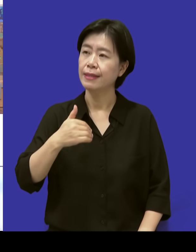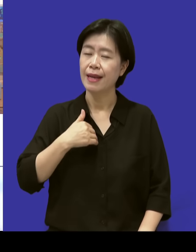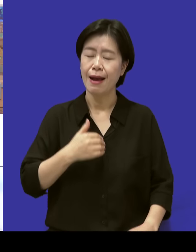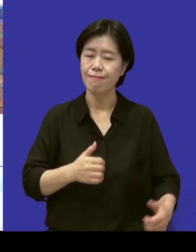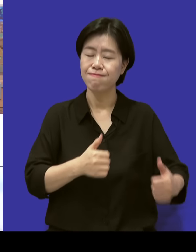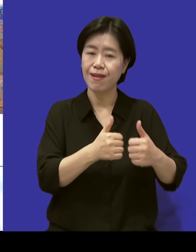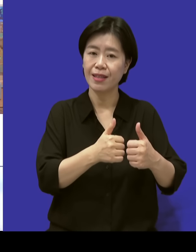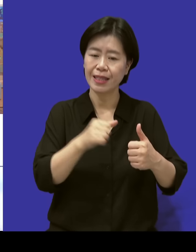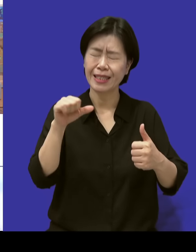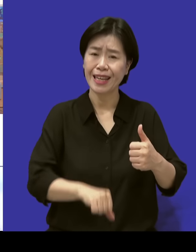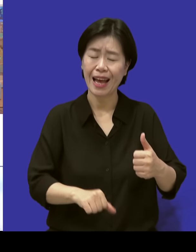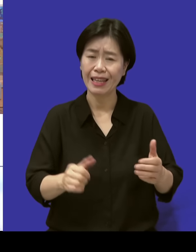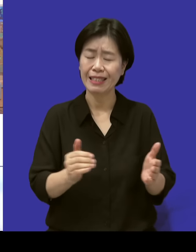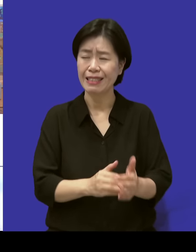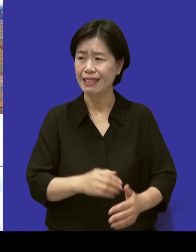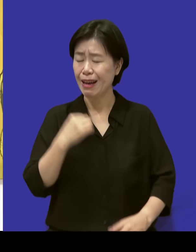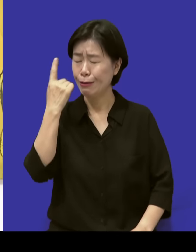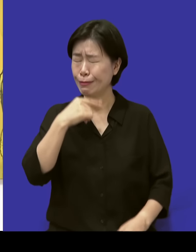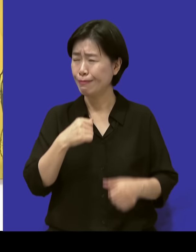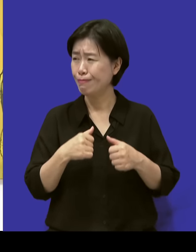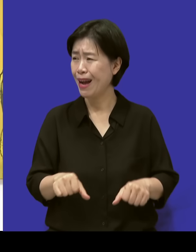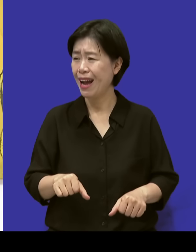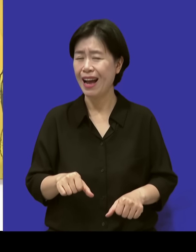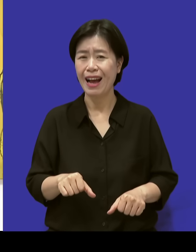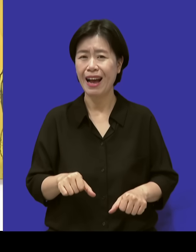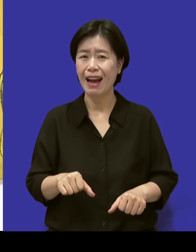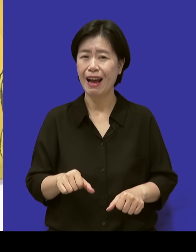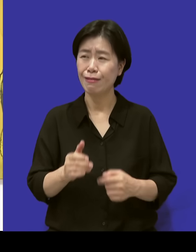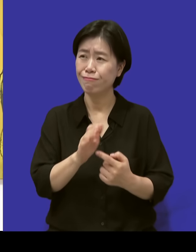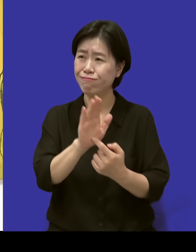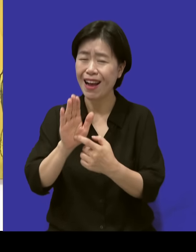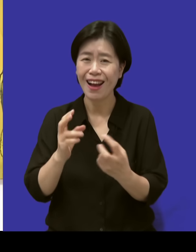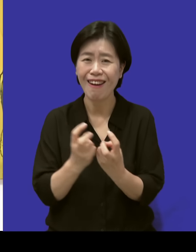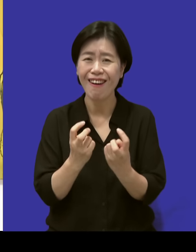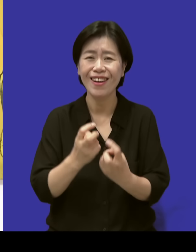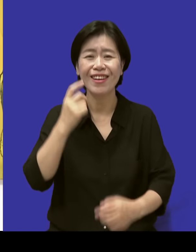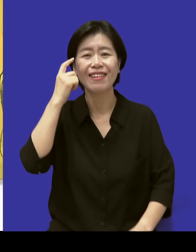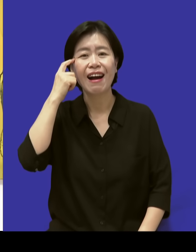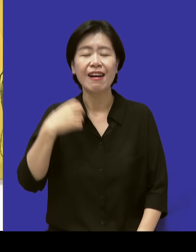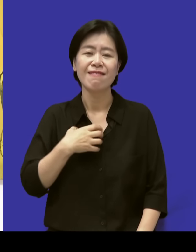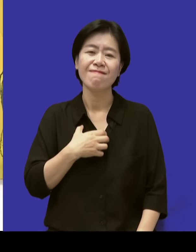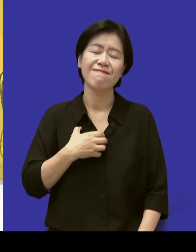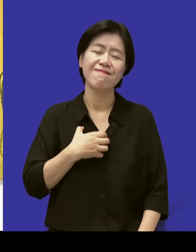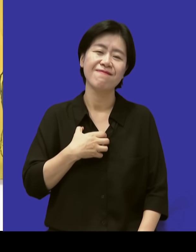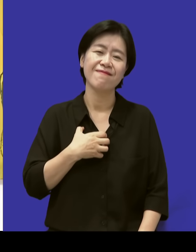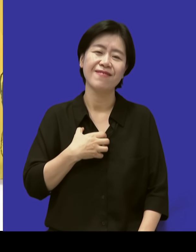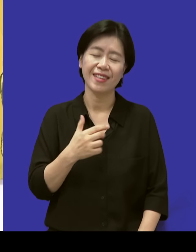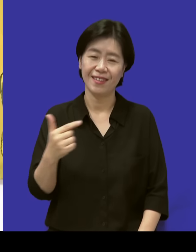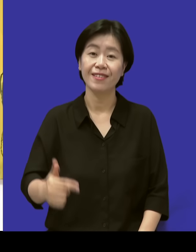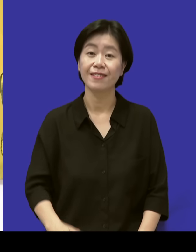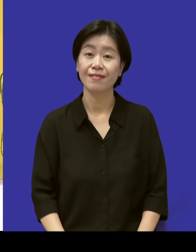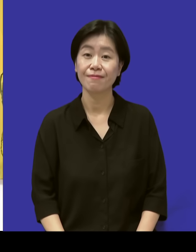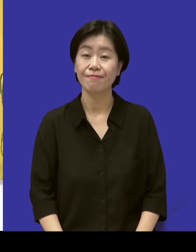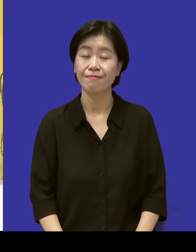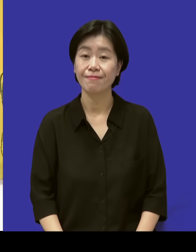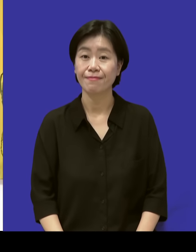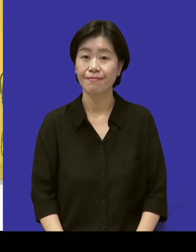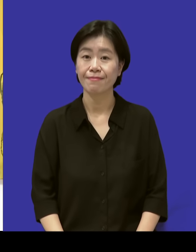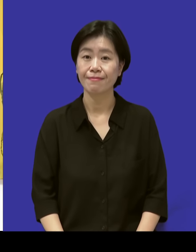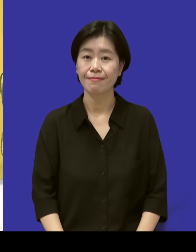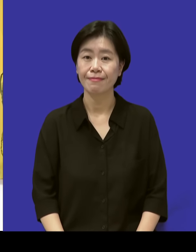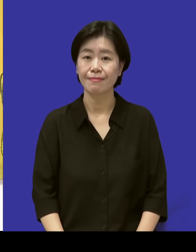얘기를 들을 수도 그렇죠, 있고. 근데 그런 상황인데 너무 패드에 처지니까 마음이